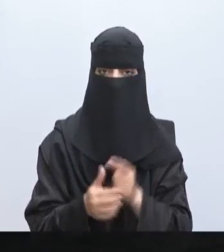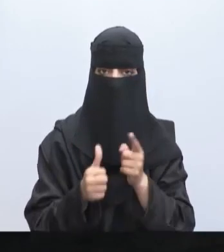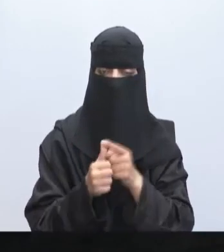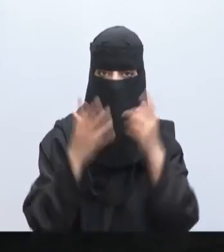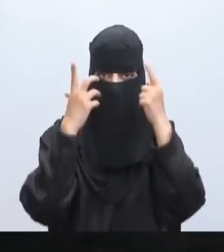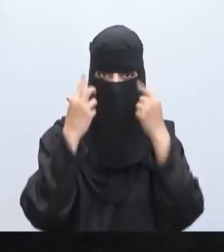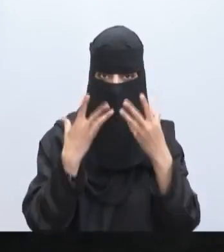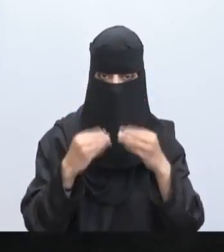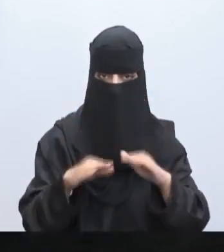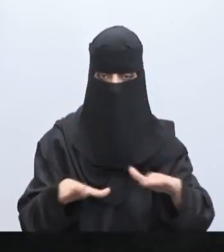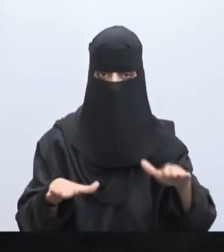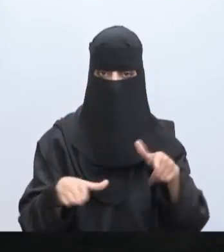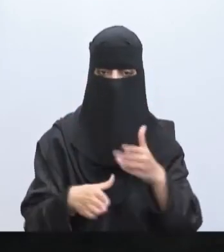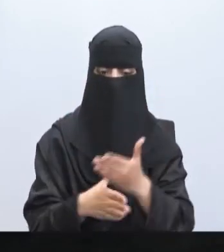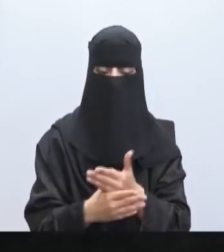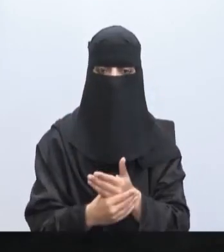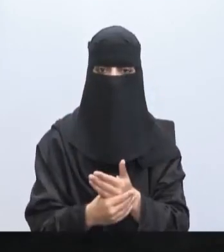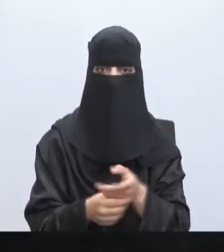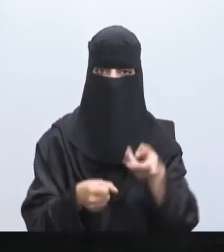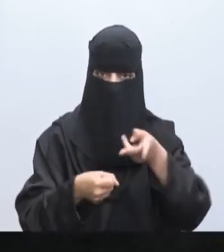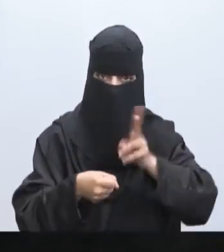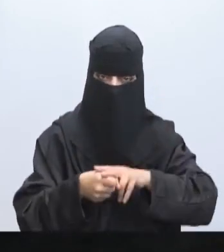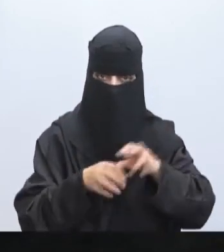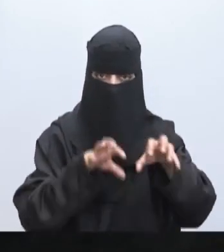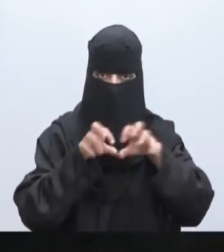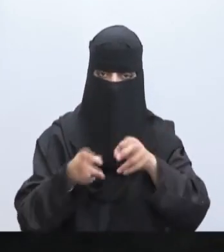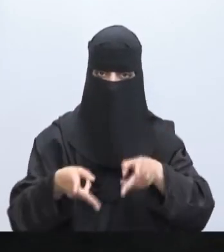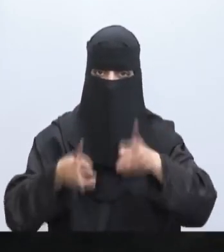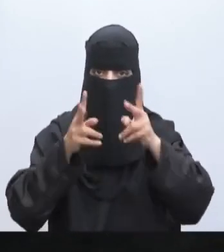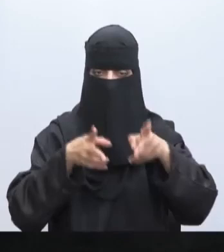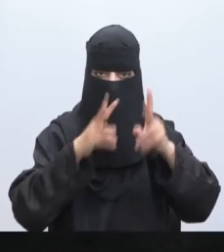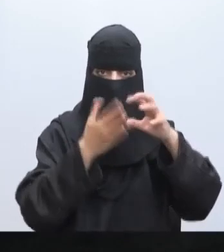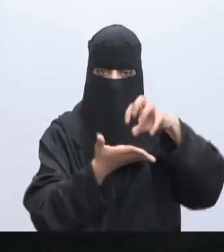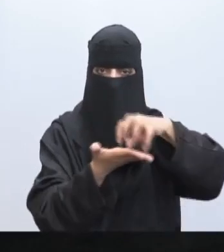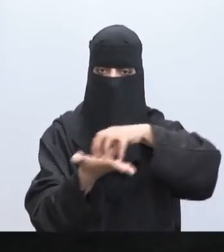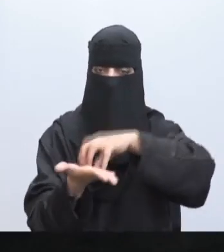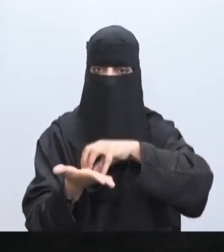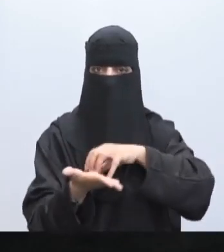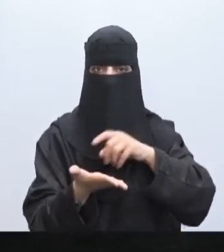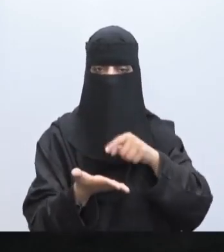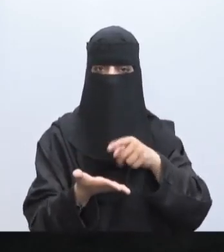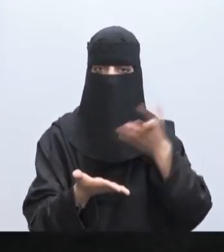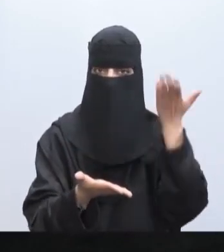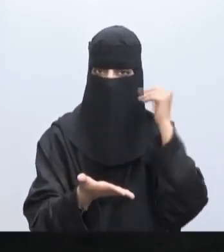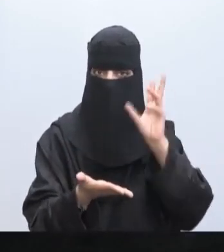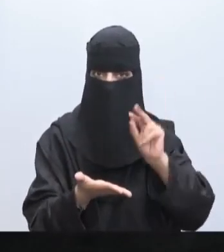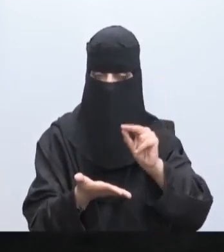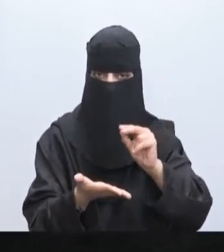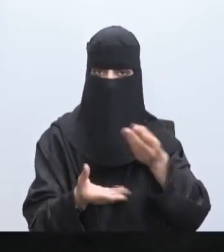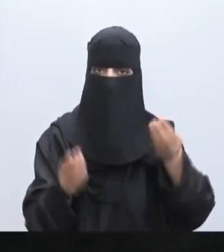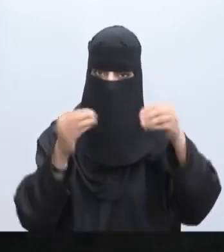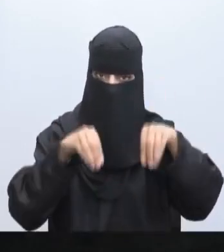الامن والاستقرار اعاده نفوذ الدوله السعوديه كما كانت